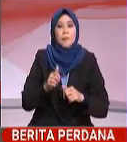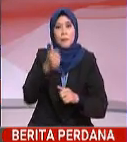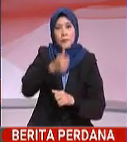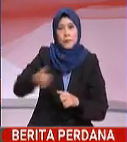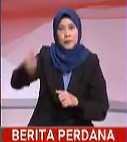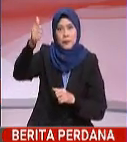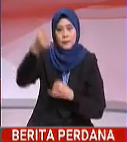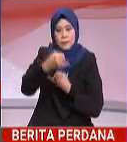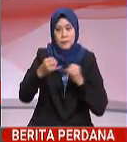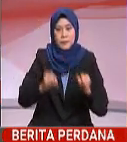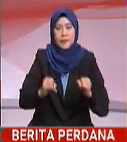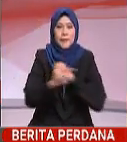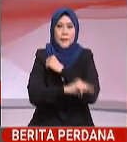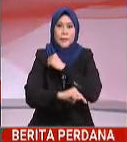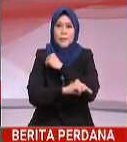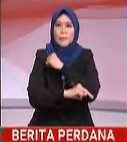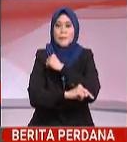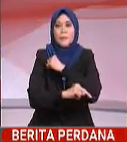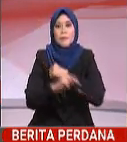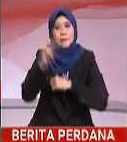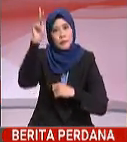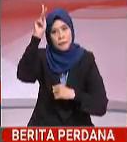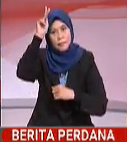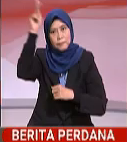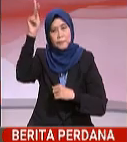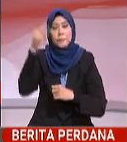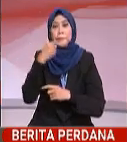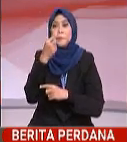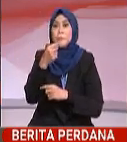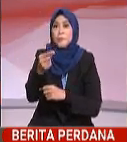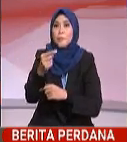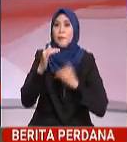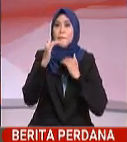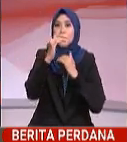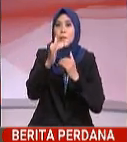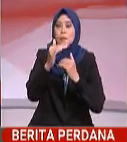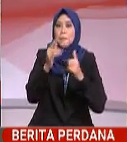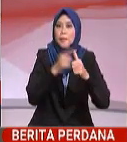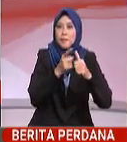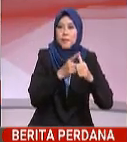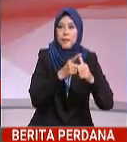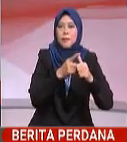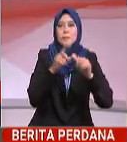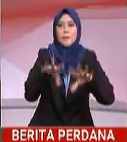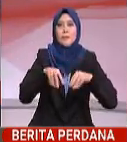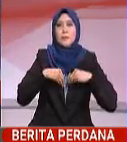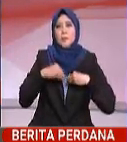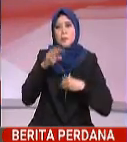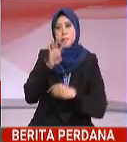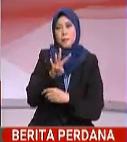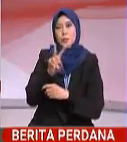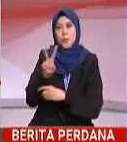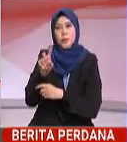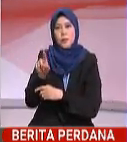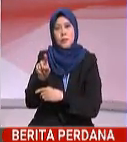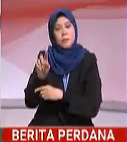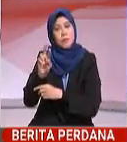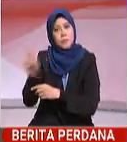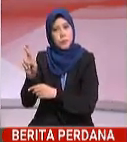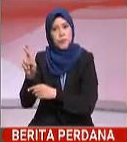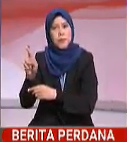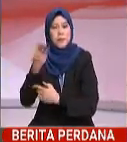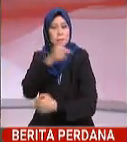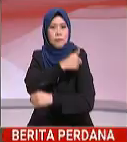Pengarah Jabatan Kesihatan Negeri Kelantan, Dr. Zaini Hussein berkata, fasa pertama melibatkan penerimaan 42,000 dos